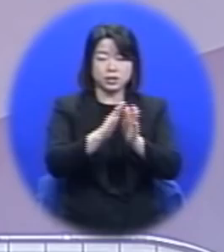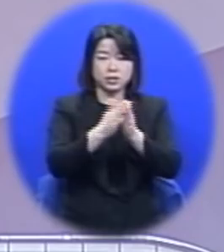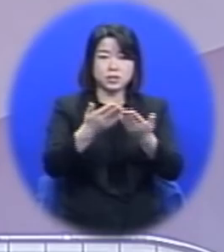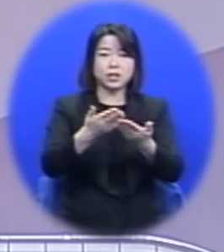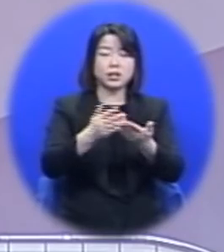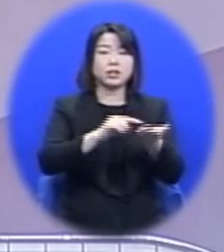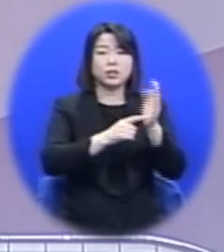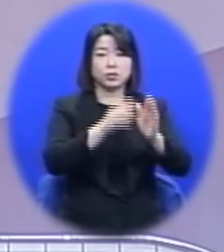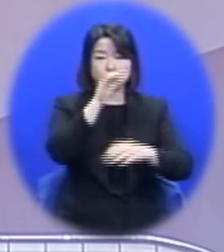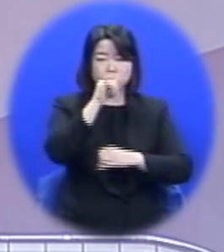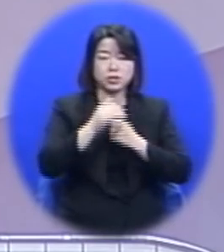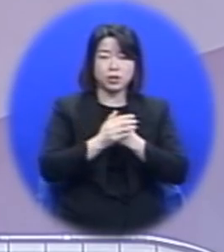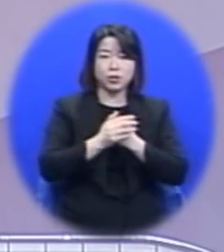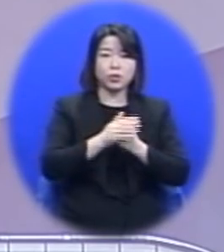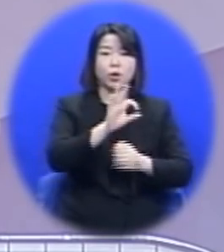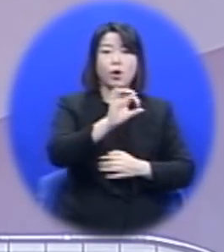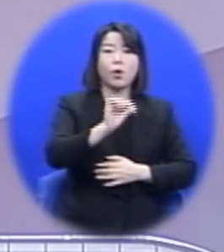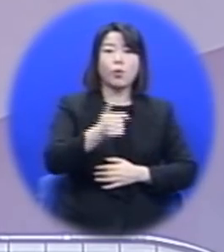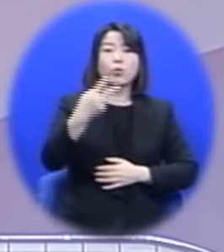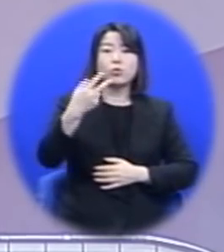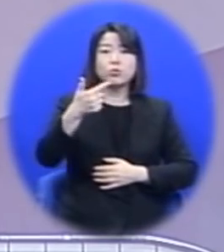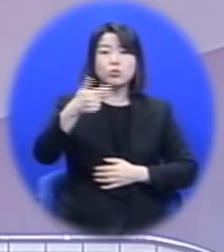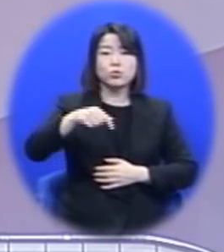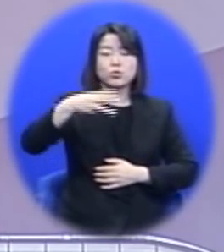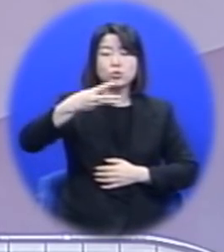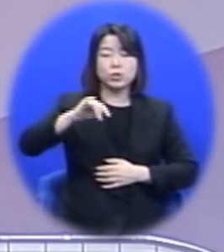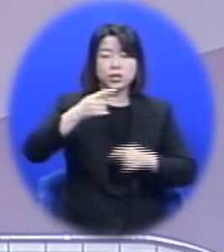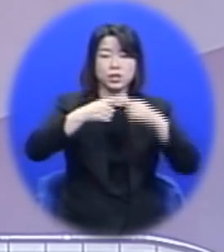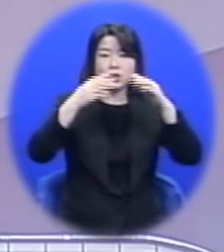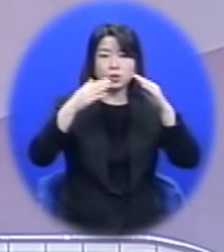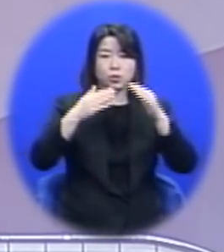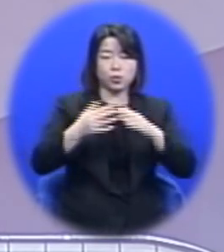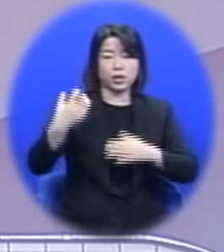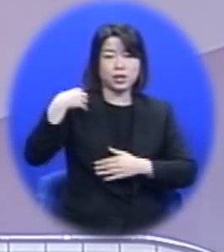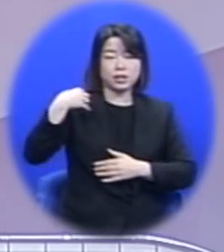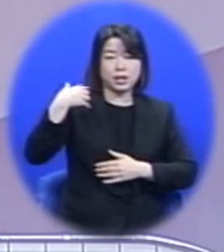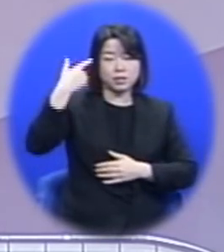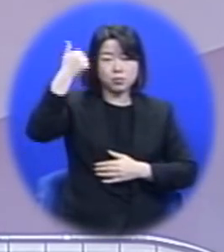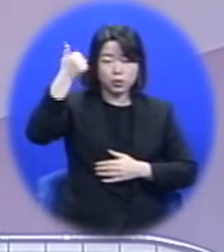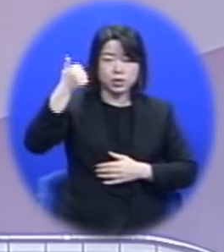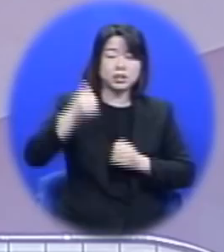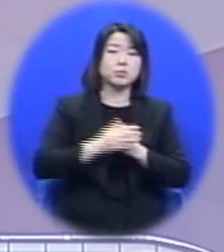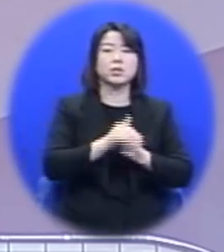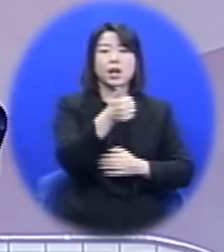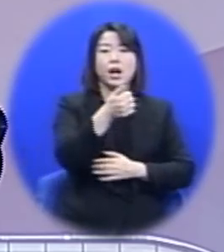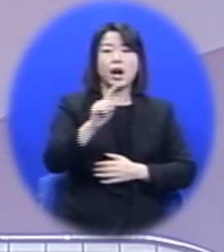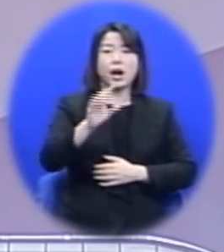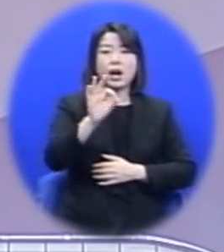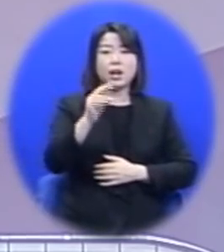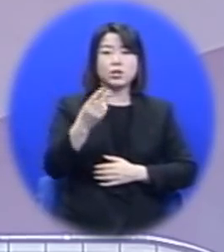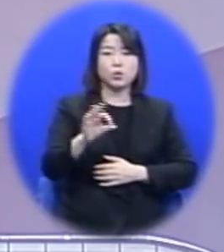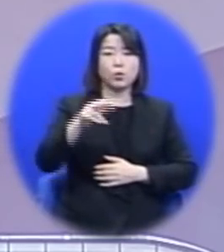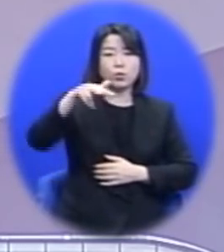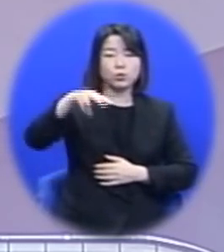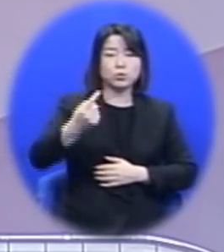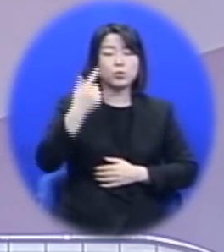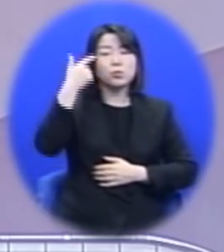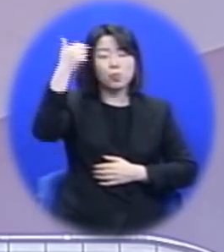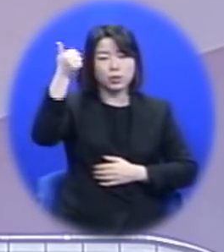온누리교회를 담임하시던 고 하영조 목사님의 일기예요. 여러분, 그 일기